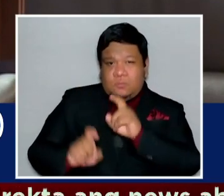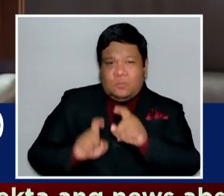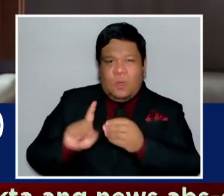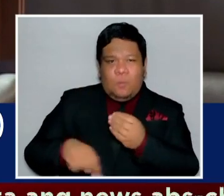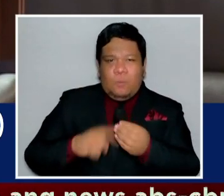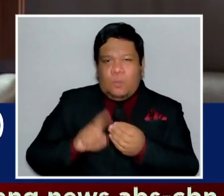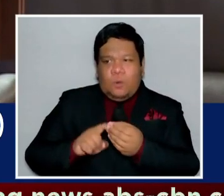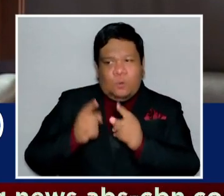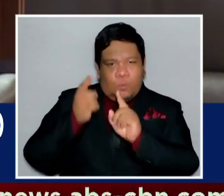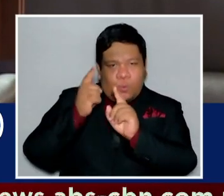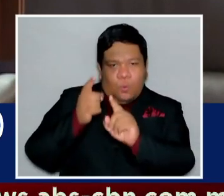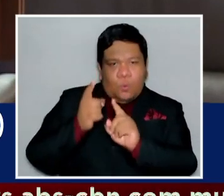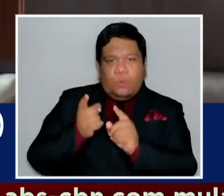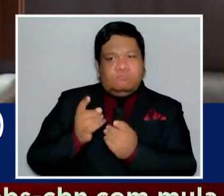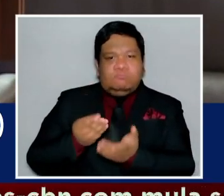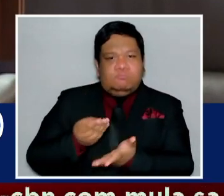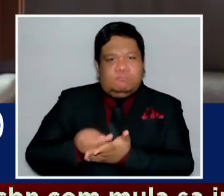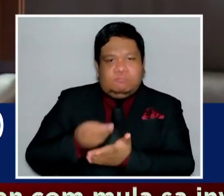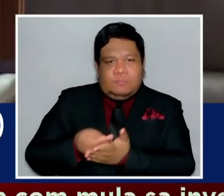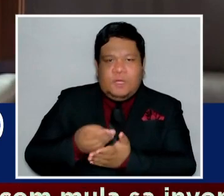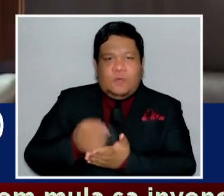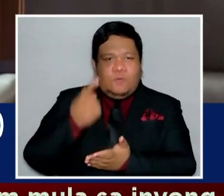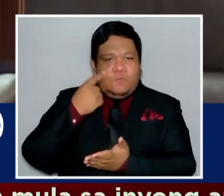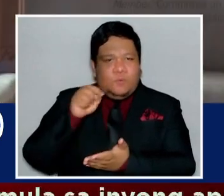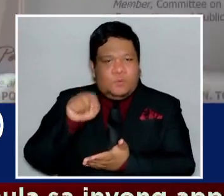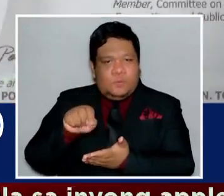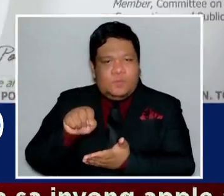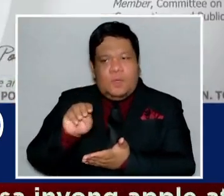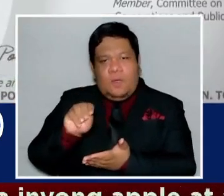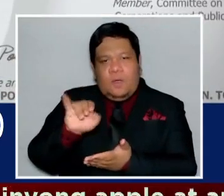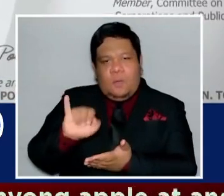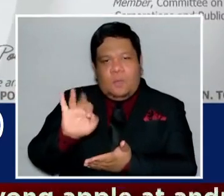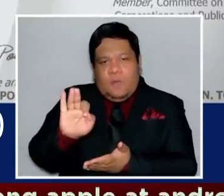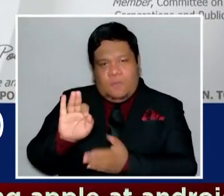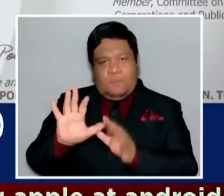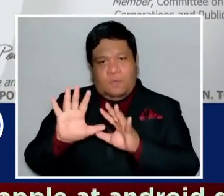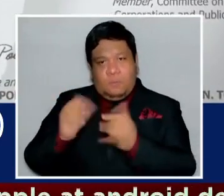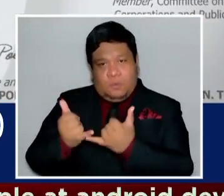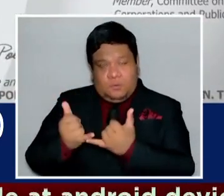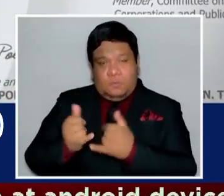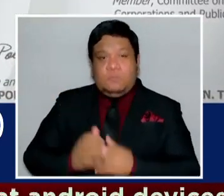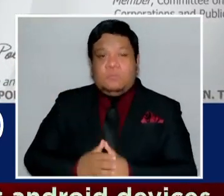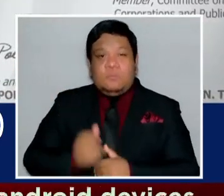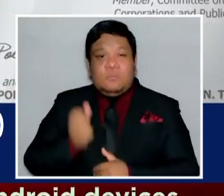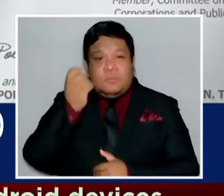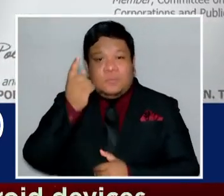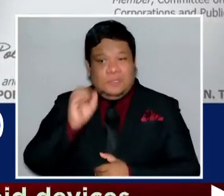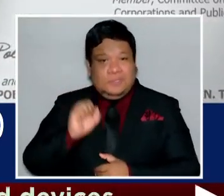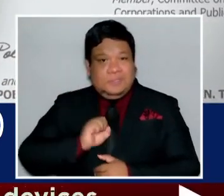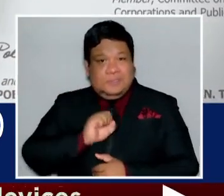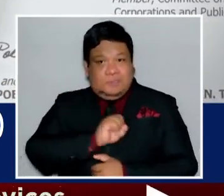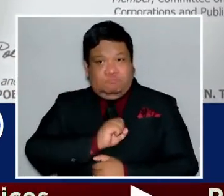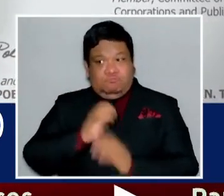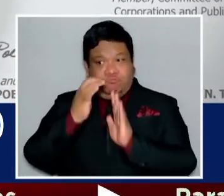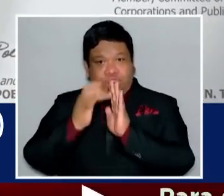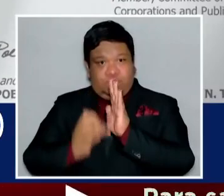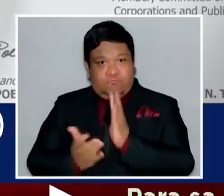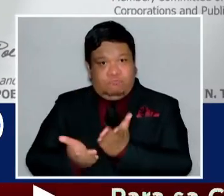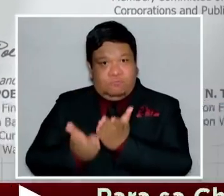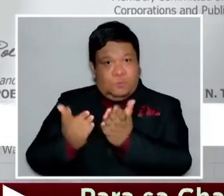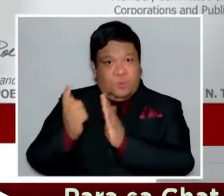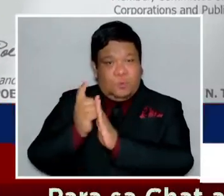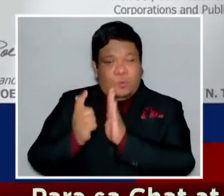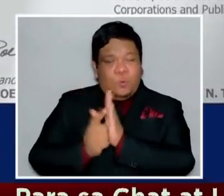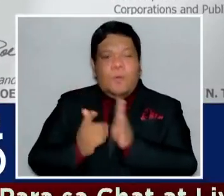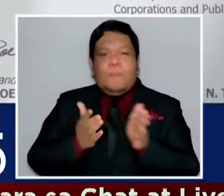gobyerno para sa Maharlika Investment Corporation. Sa bersyon kasi ng Senado, panukalang lagyan ang Maharlika